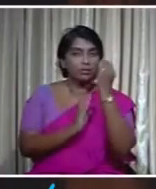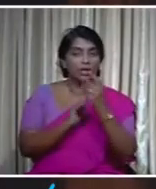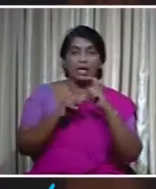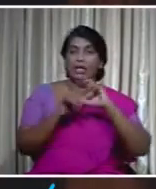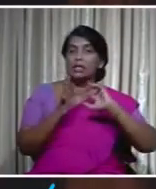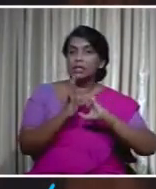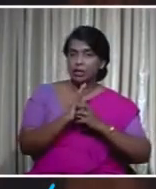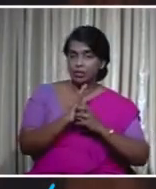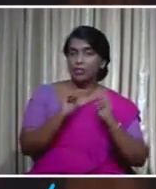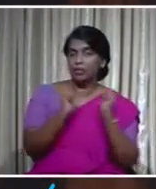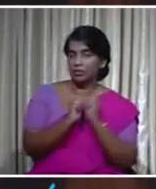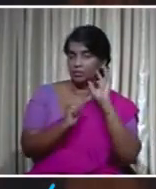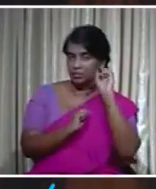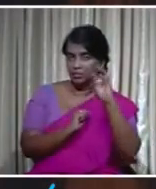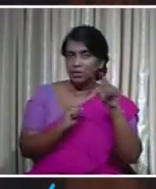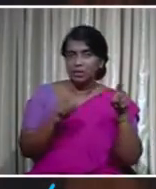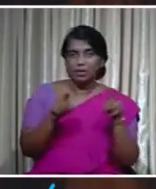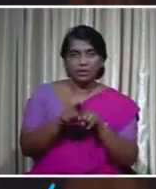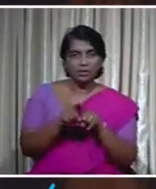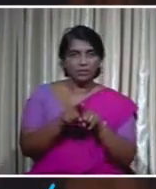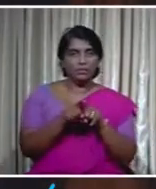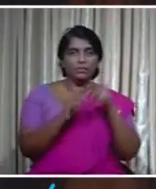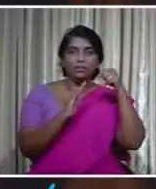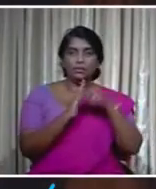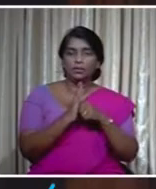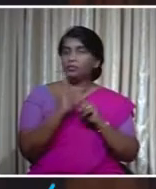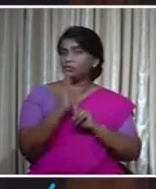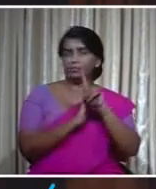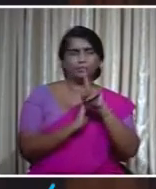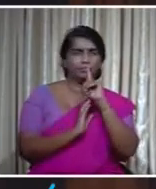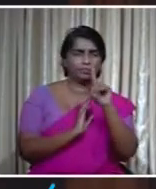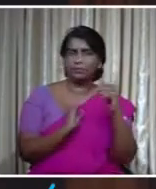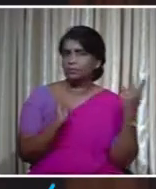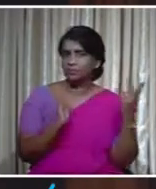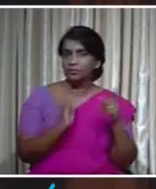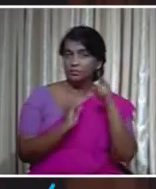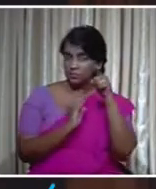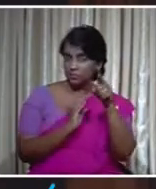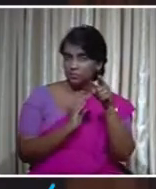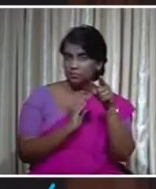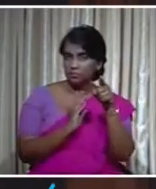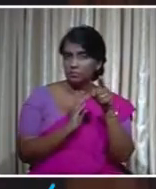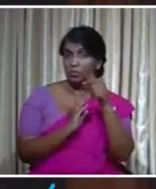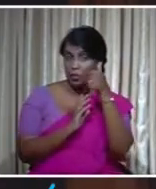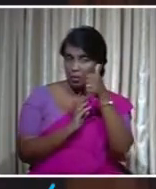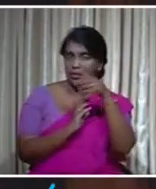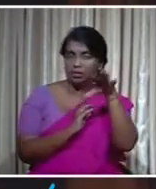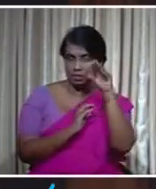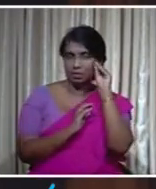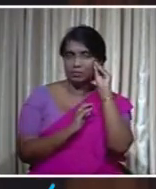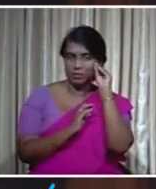ඩිප්ලෝමා ක්‍රියාත්මක කරා. ඒ වගේම දකුණේද උතුරේද කියලා නෙවෙයි, ඔබතුමා හොඳින් අවබෝධ